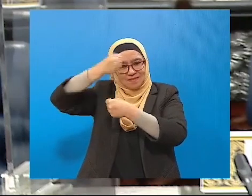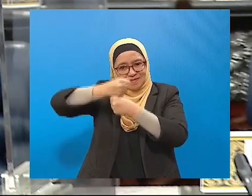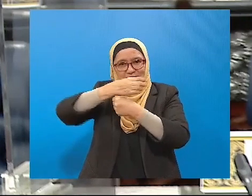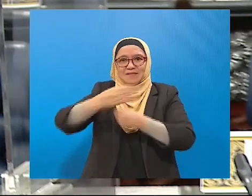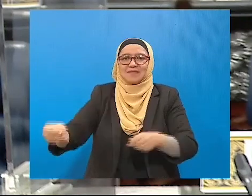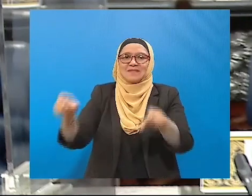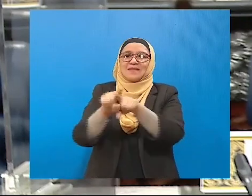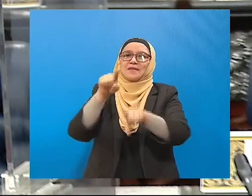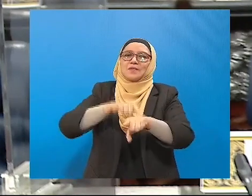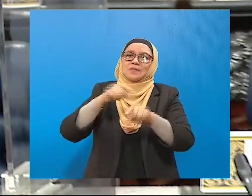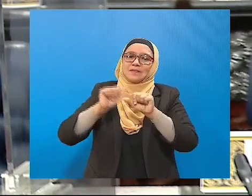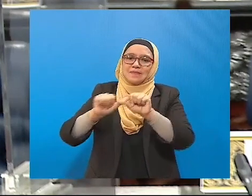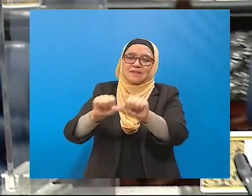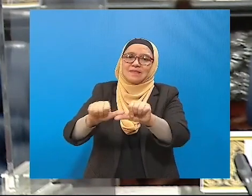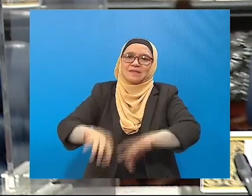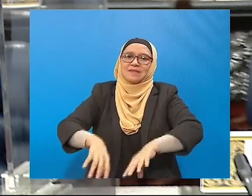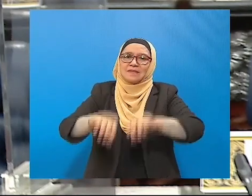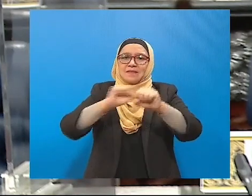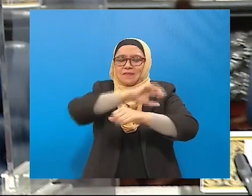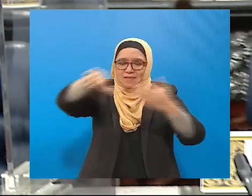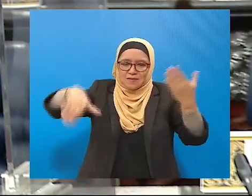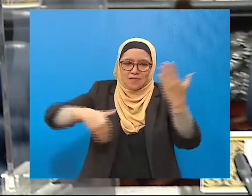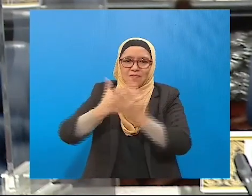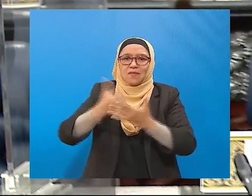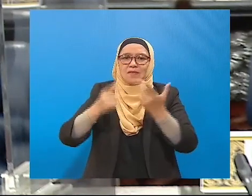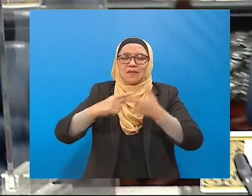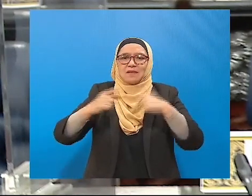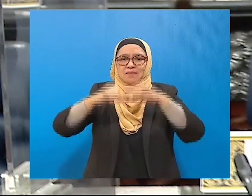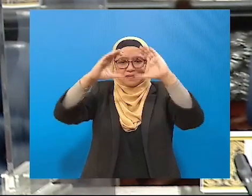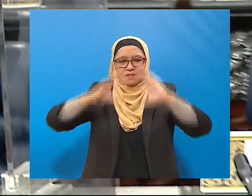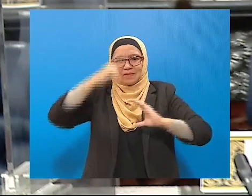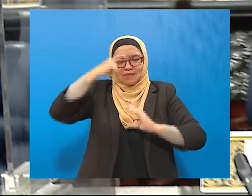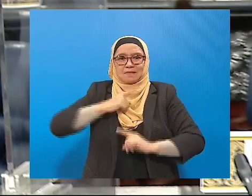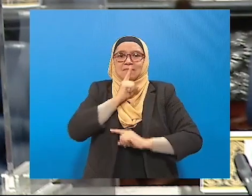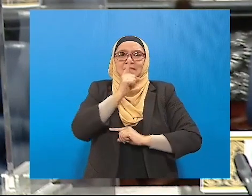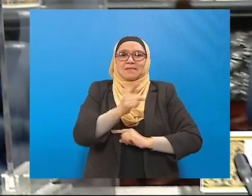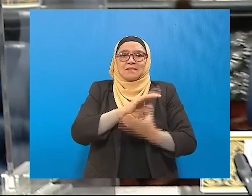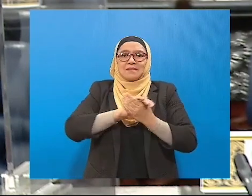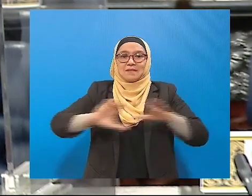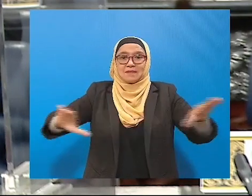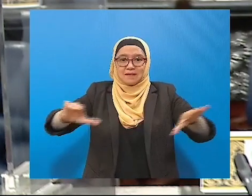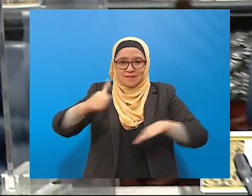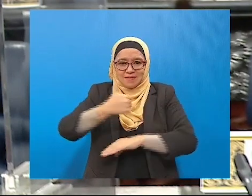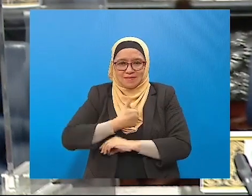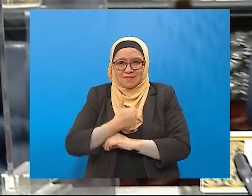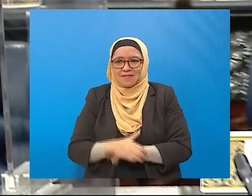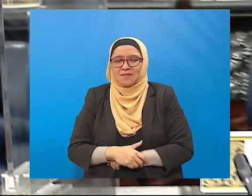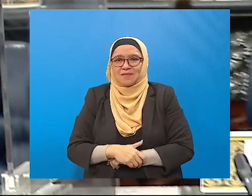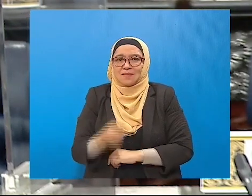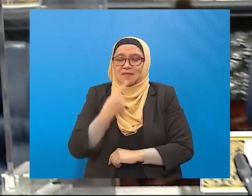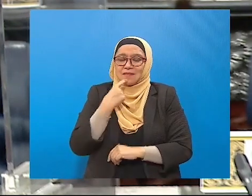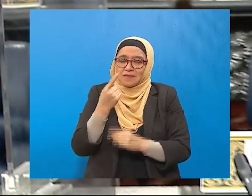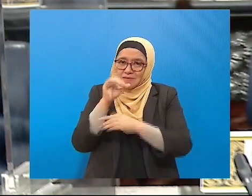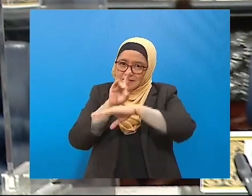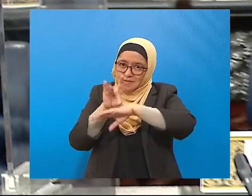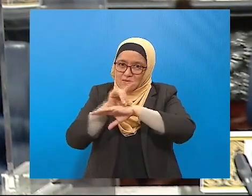terus mengambil semua langkah bagi memastikan keselamatan mereka. Kami telah meminta mereka supaya